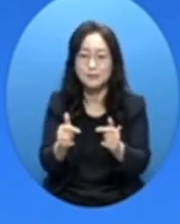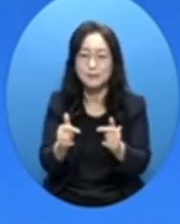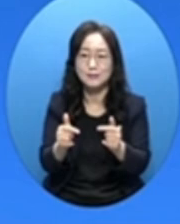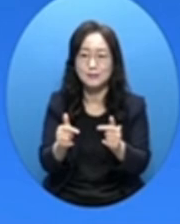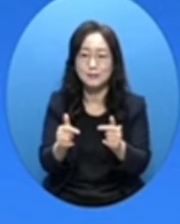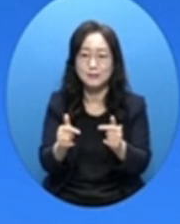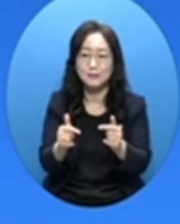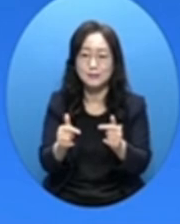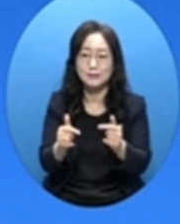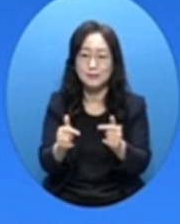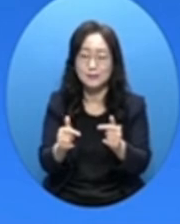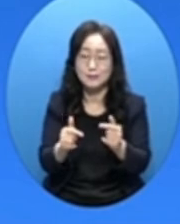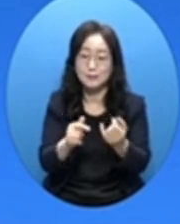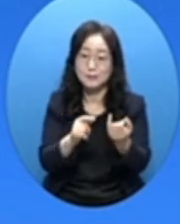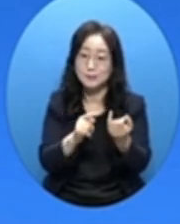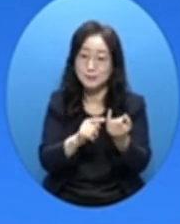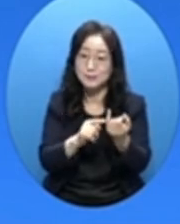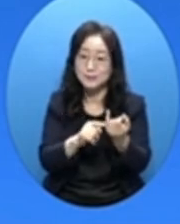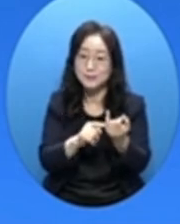그리고 혼자